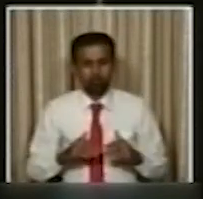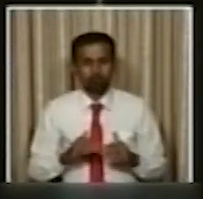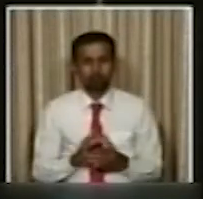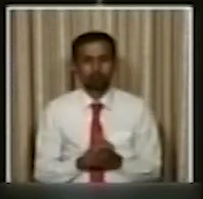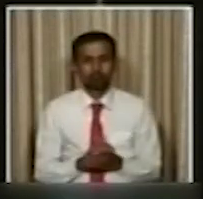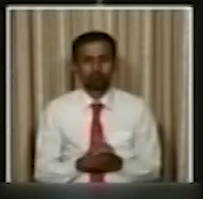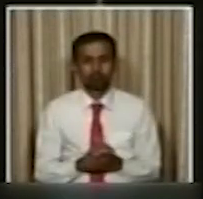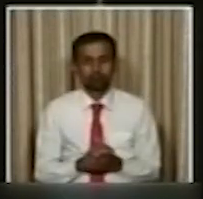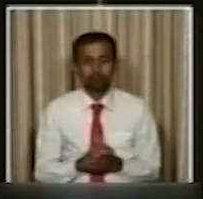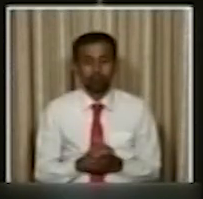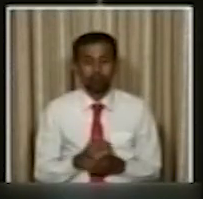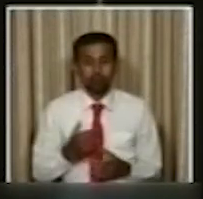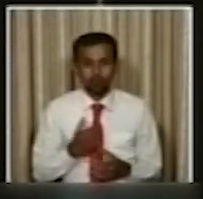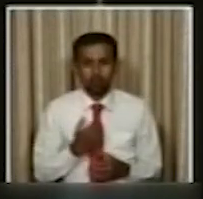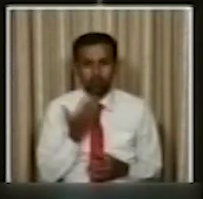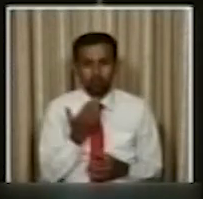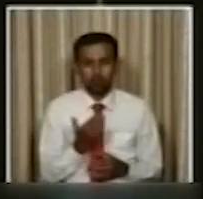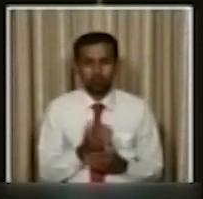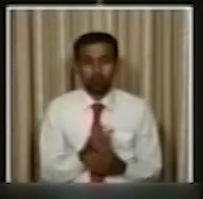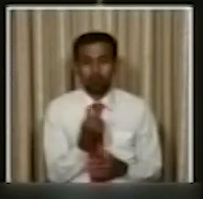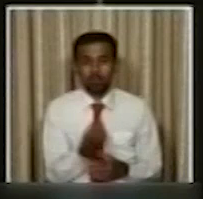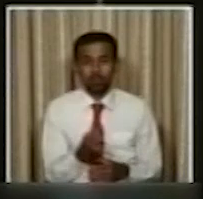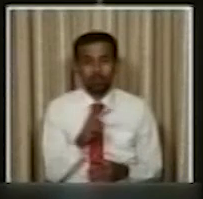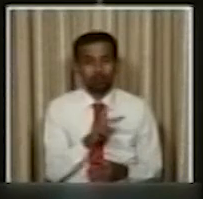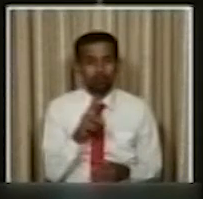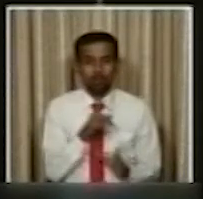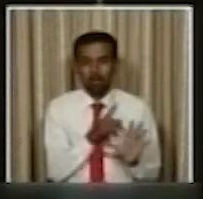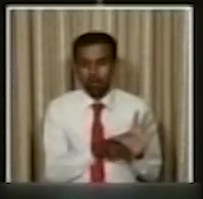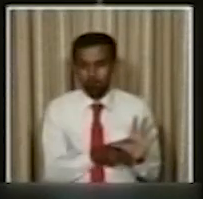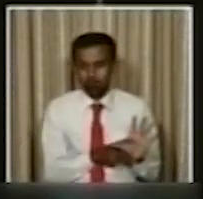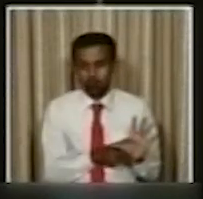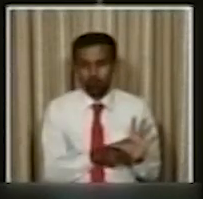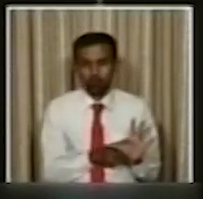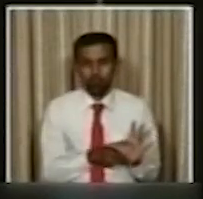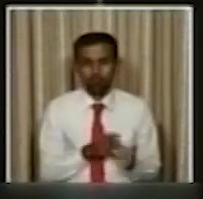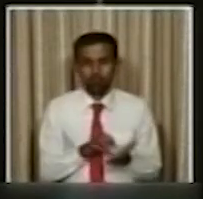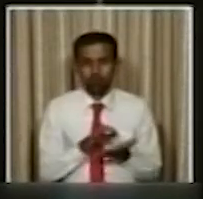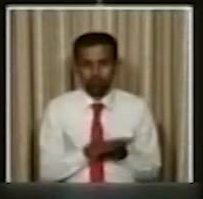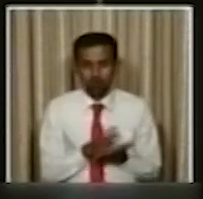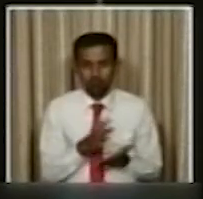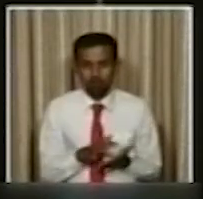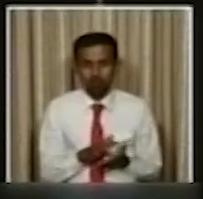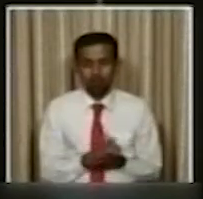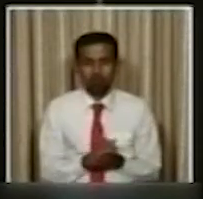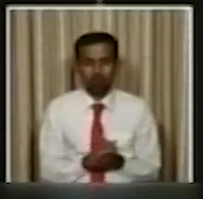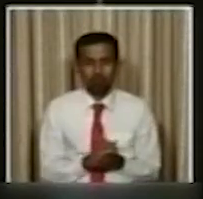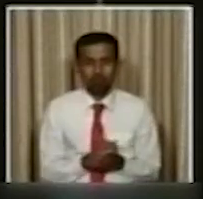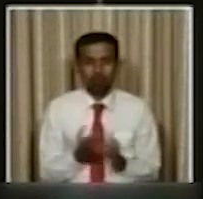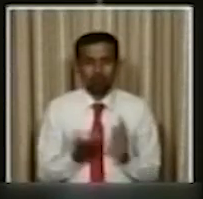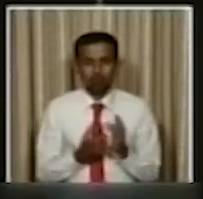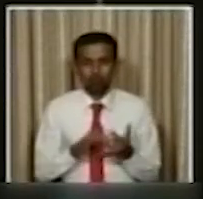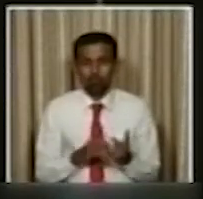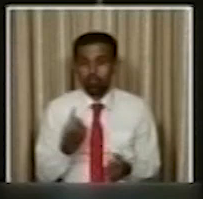தெளிவு. 2021 போது தீர்மானிக்கப்பட்ட நாட்கூலியான 1000 ரூபாய் தான் இன்றும்